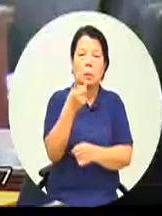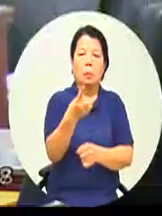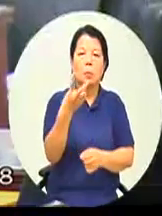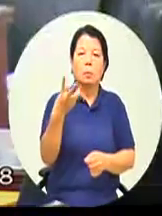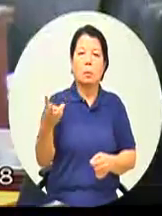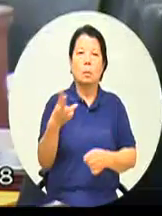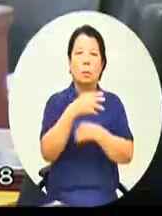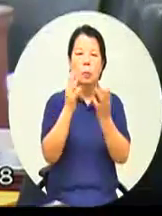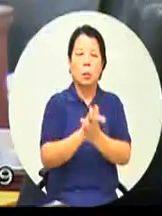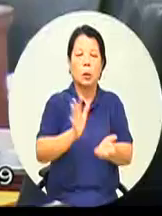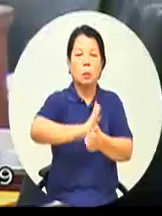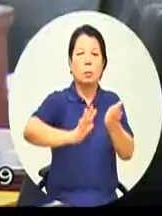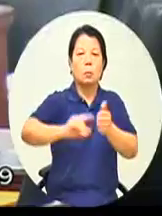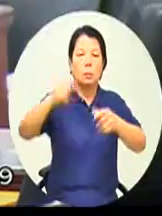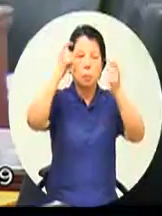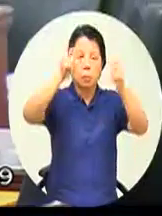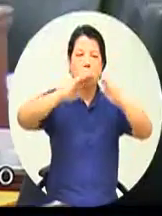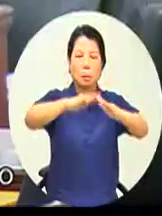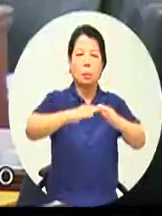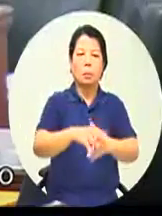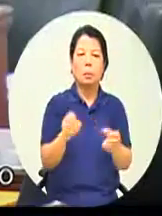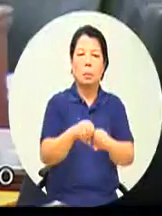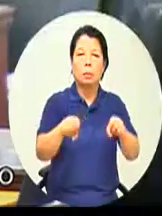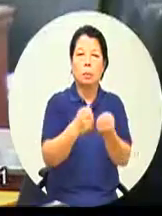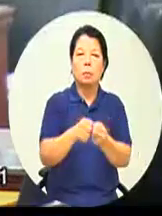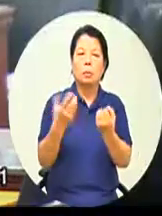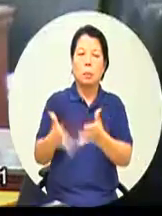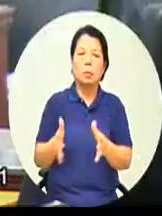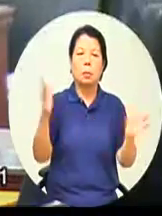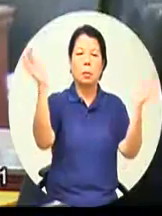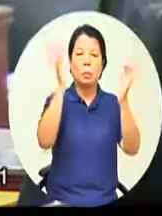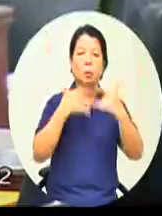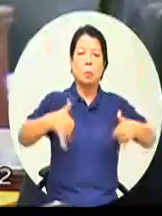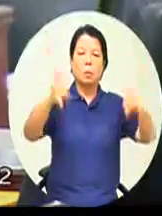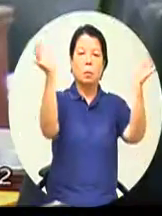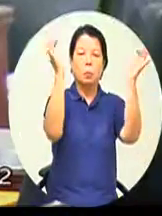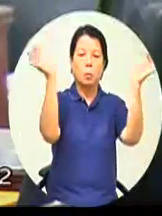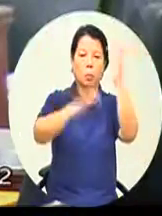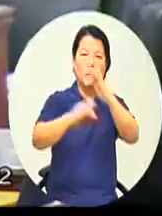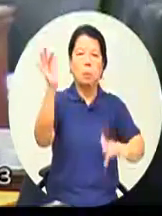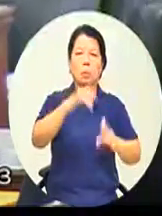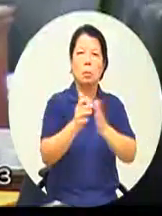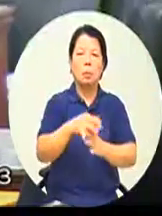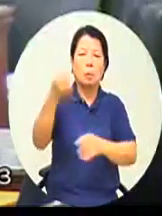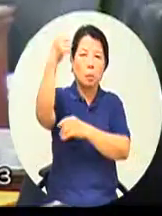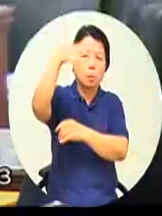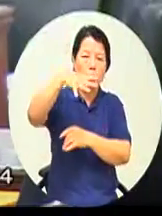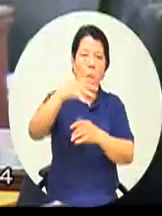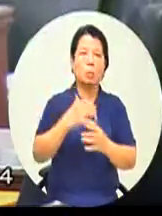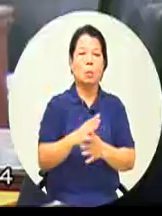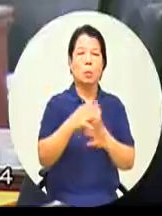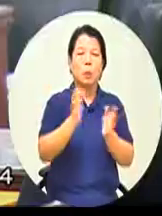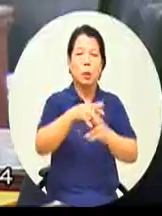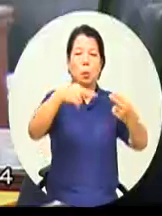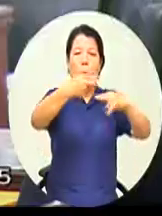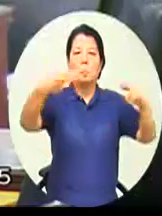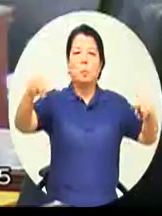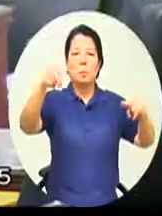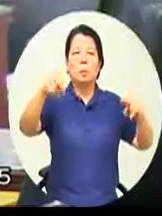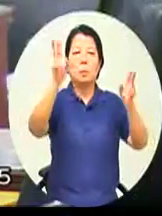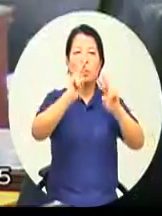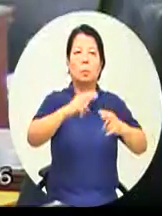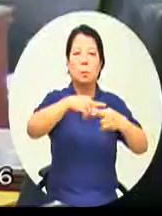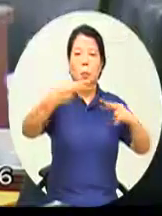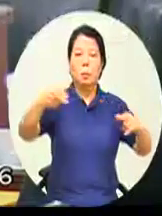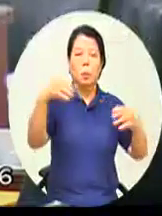成我们高雄市非常严重的灾情，不管是路树，不管是路灯，那还有很多电缆的问题。